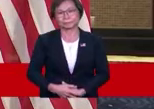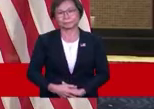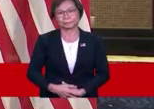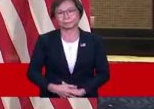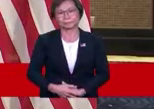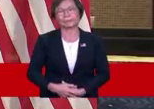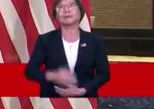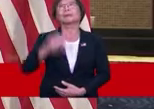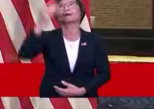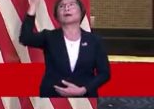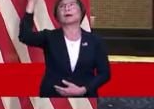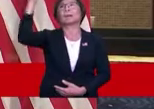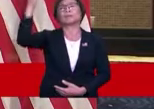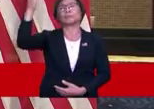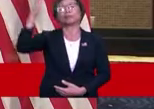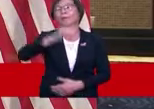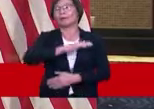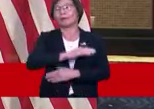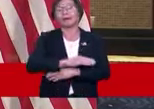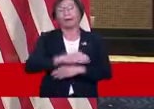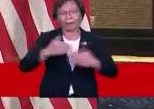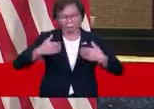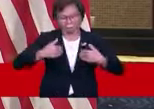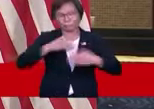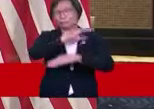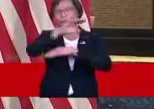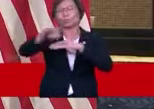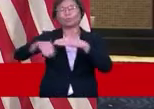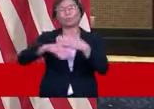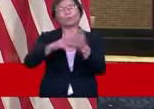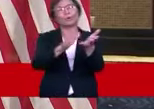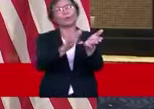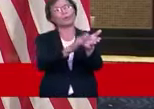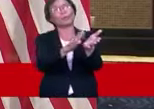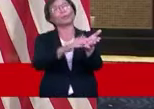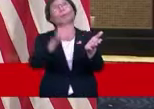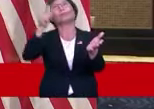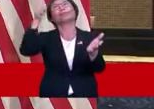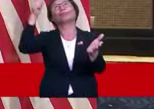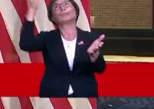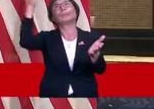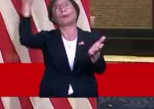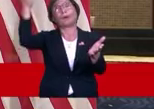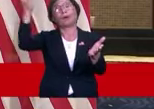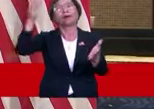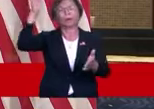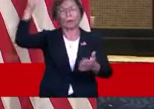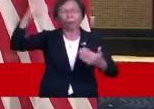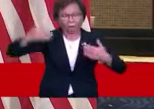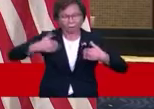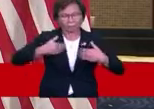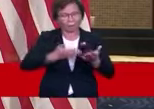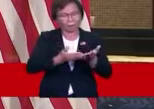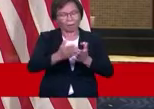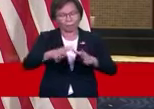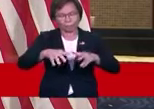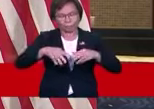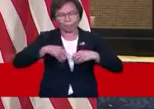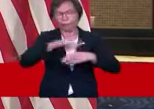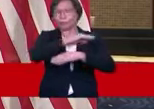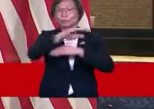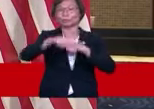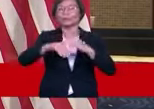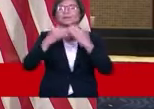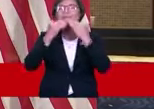Hai enkaulah yang mempunyai segala kepujian Engkaulah yang berhak menerima segala